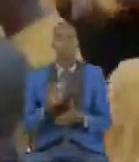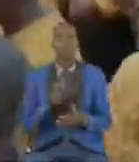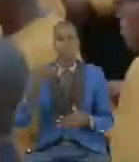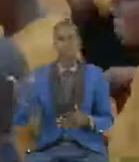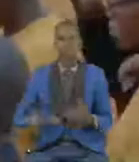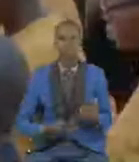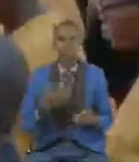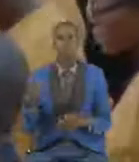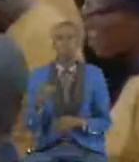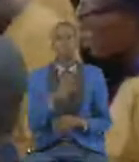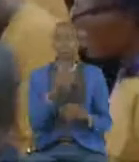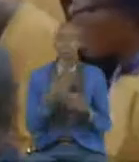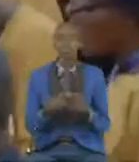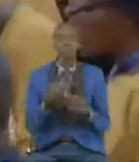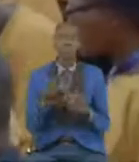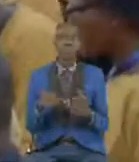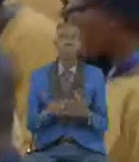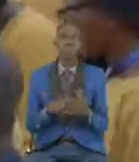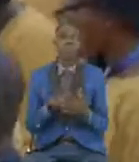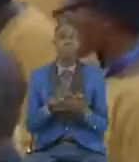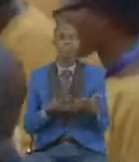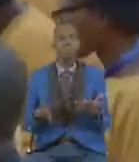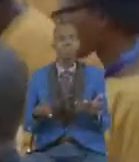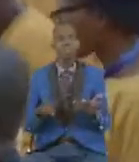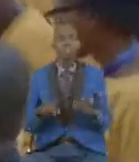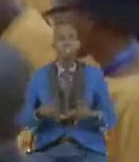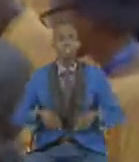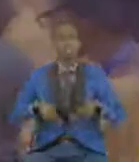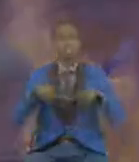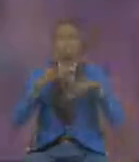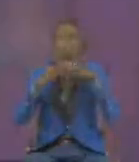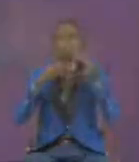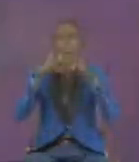Je vous souhaite les bienvenus à cette session.